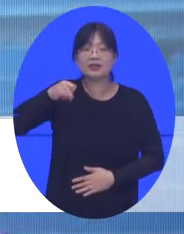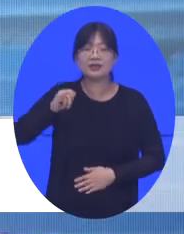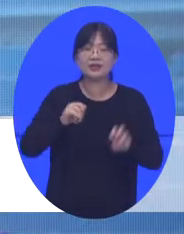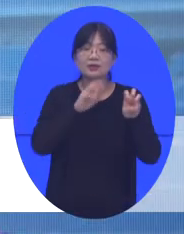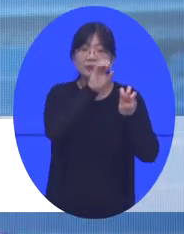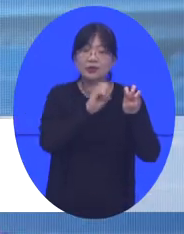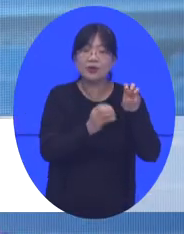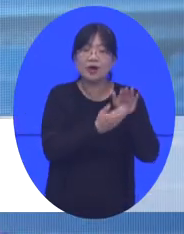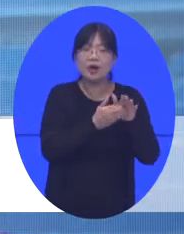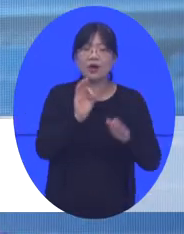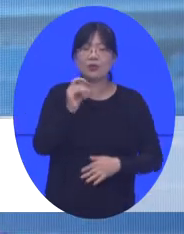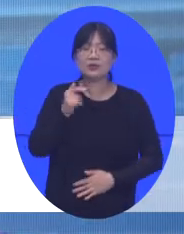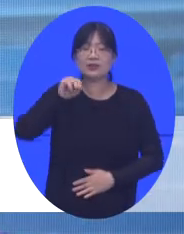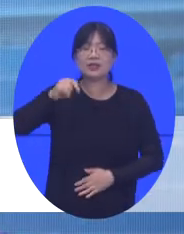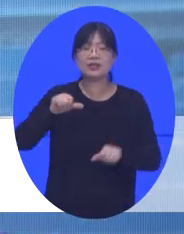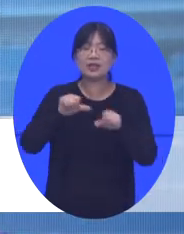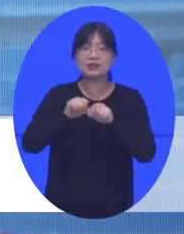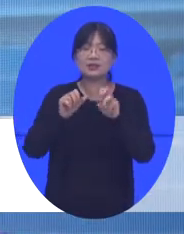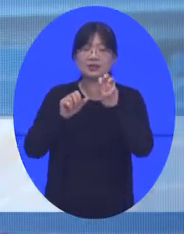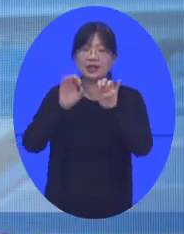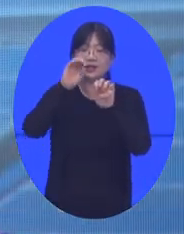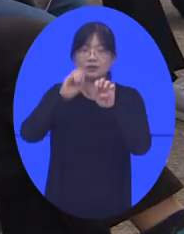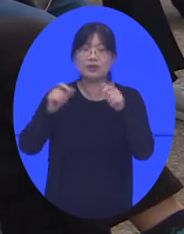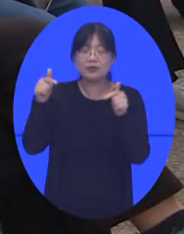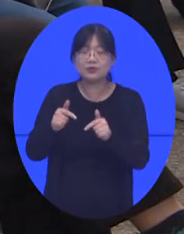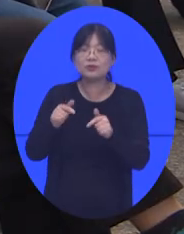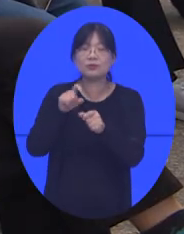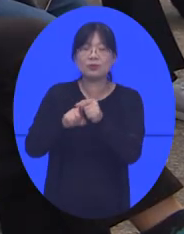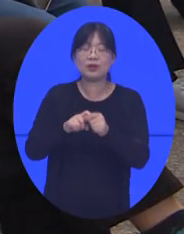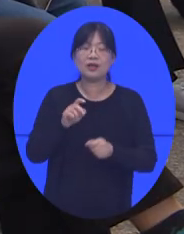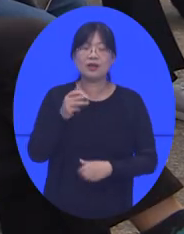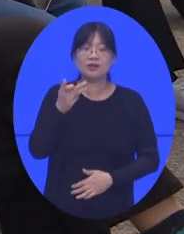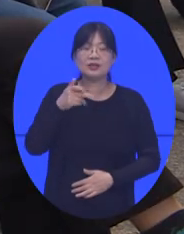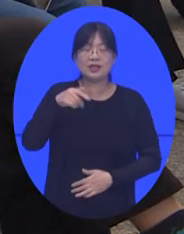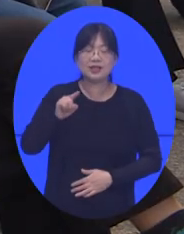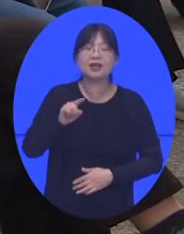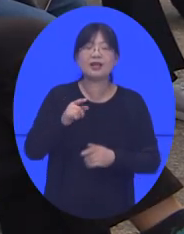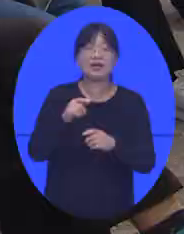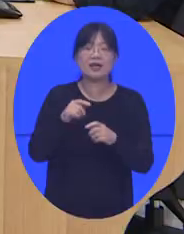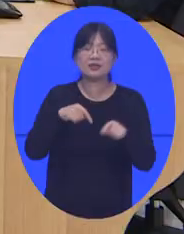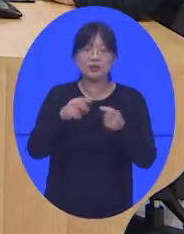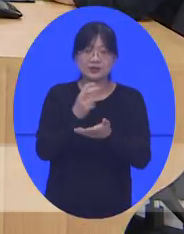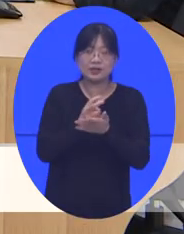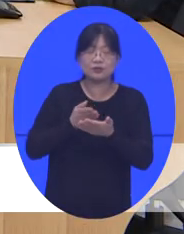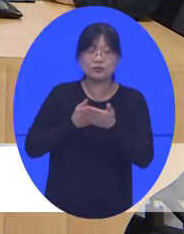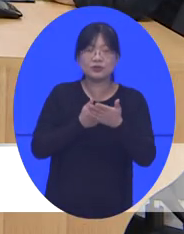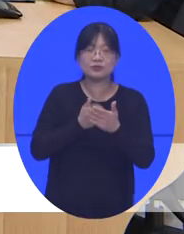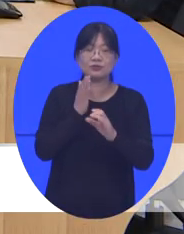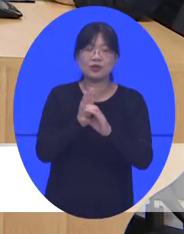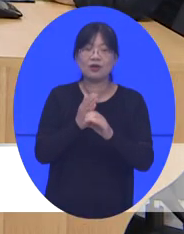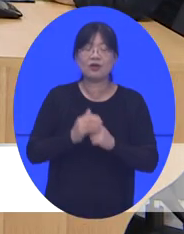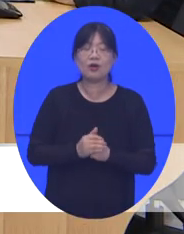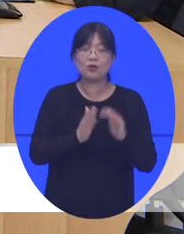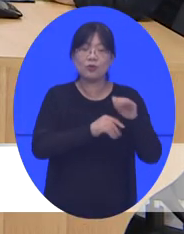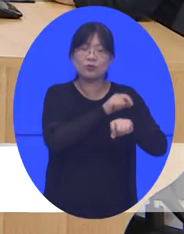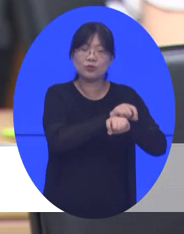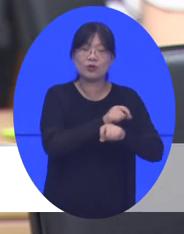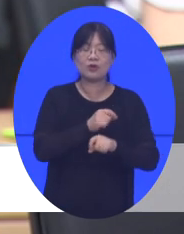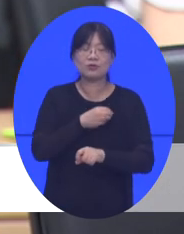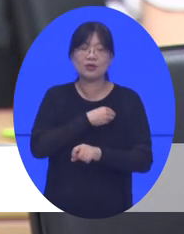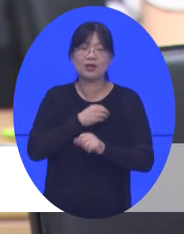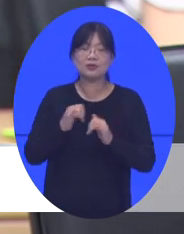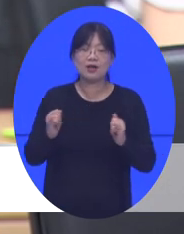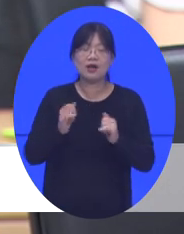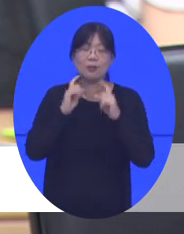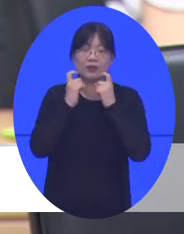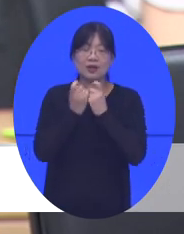달성과 온실가스 40% 감축을 목표로 13개 전략과제를 추진한다는 게 핵심. 이를 위해 공무원과 도의원,